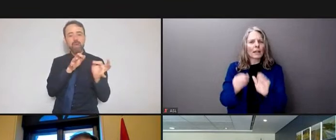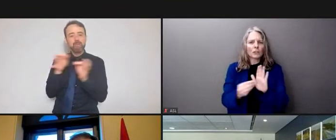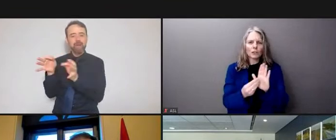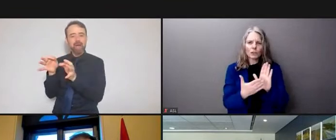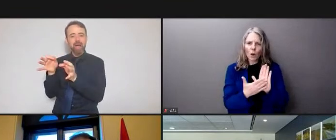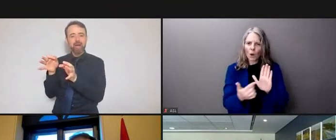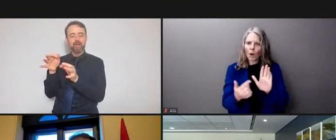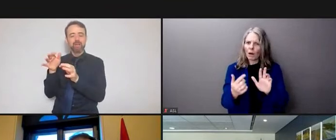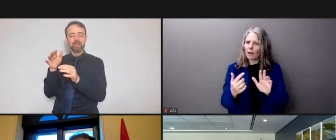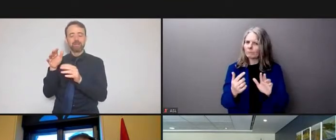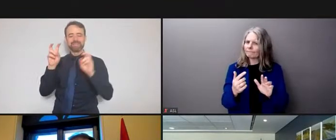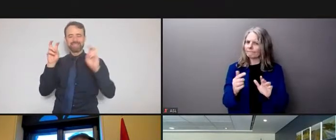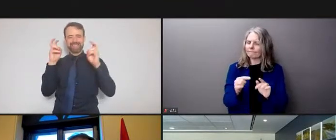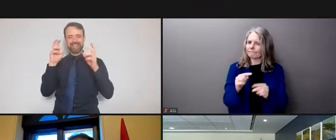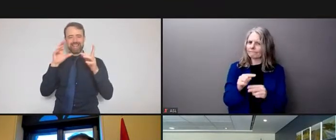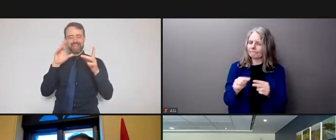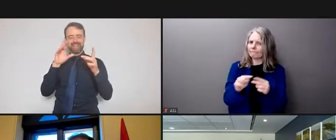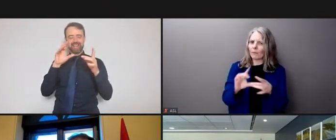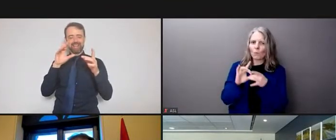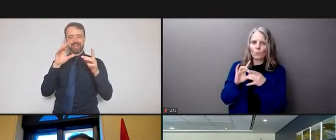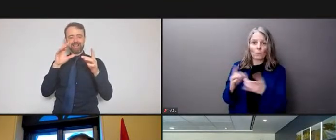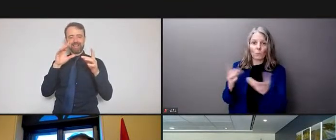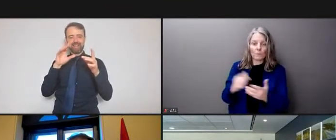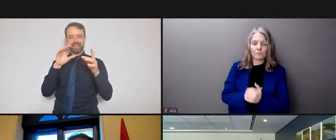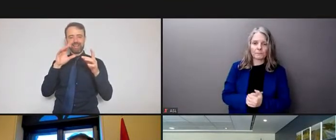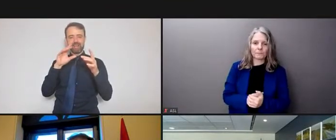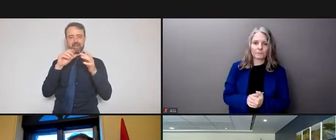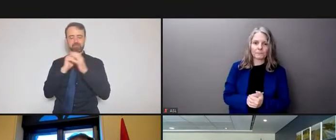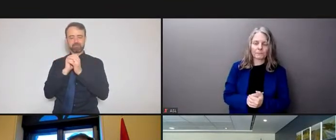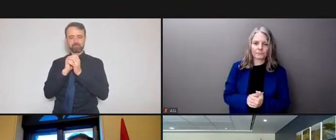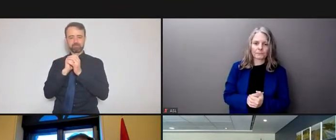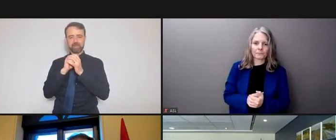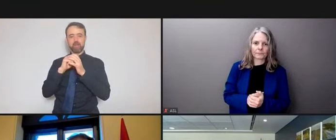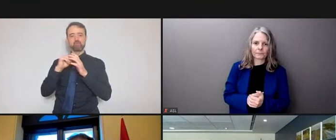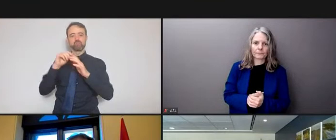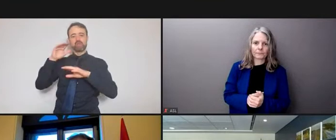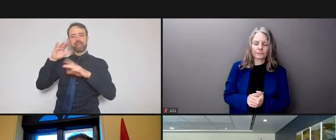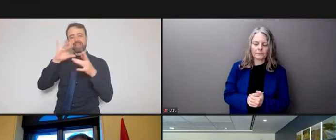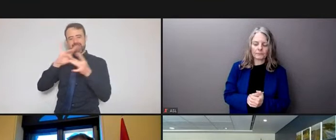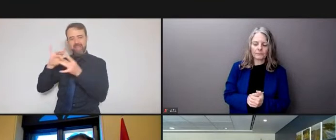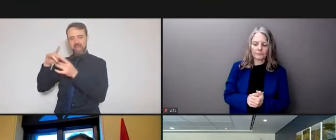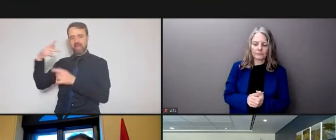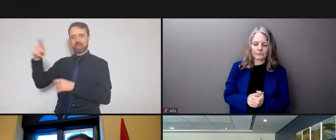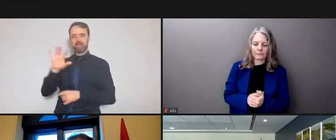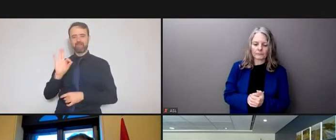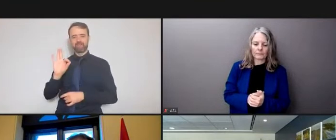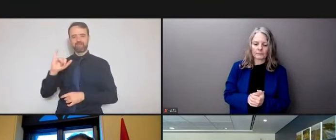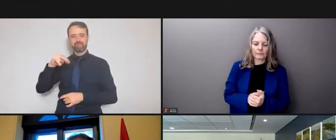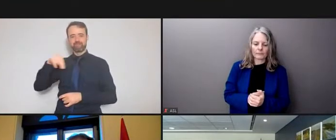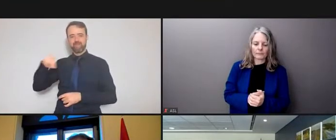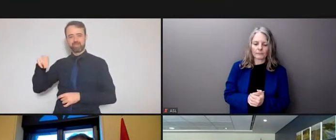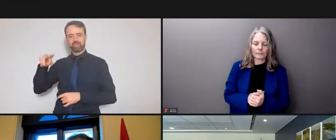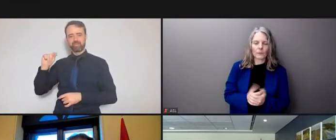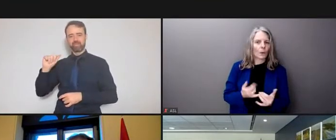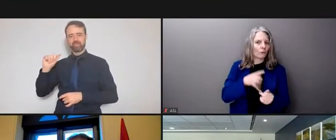pouvoirs les compétences du FinTrack du centre d'analyse